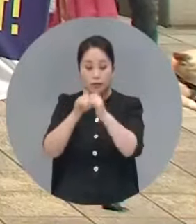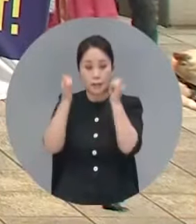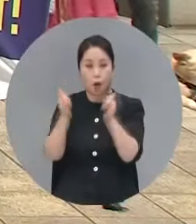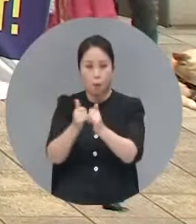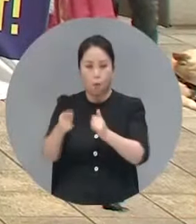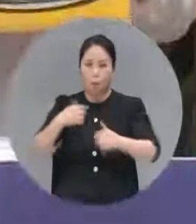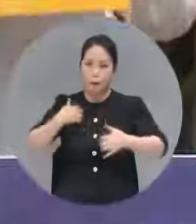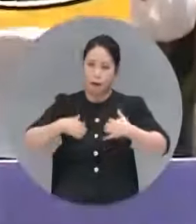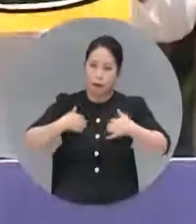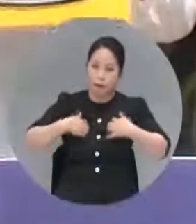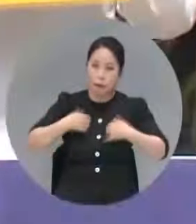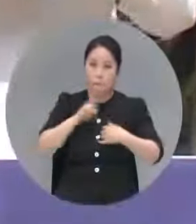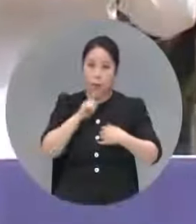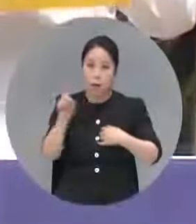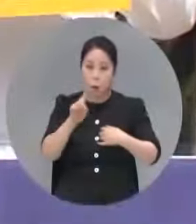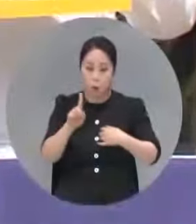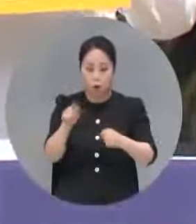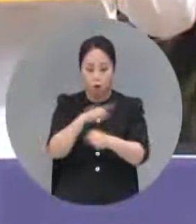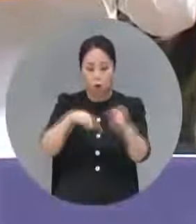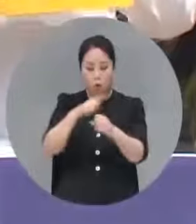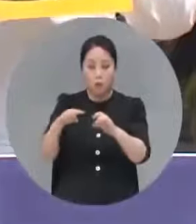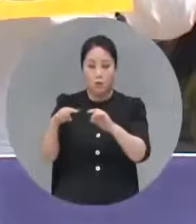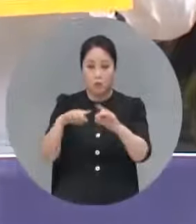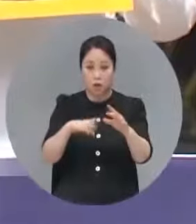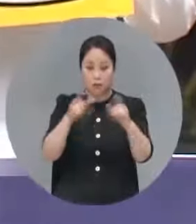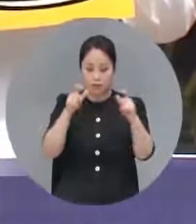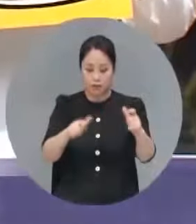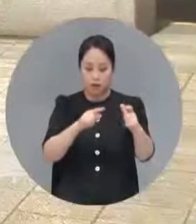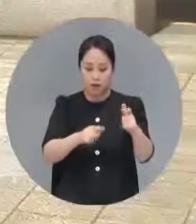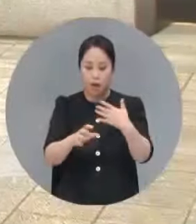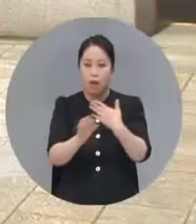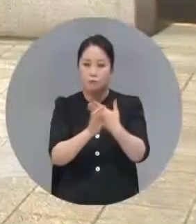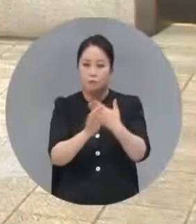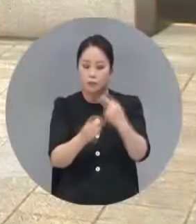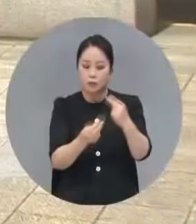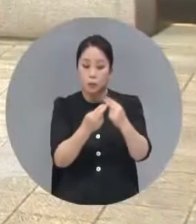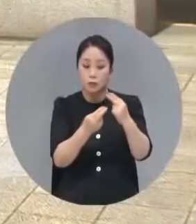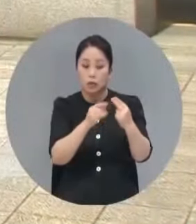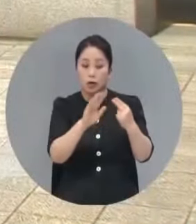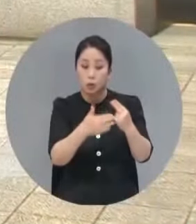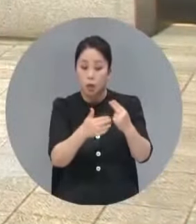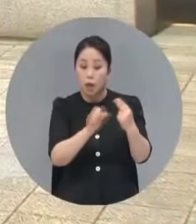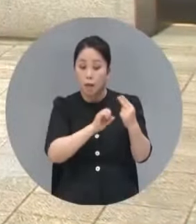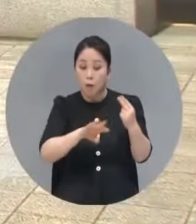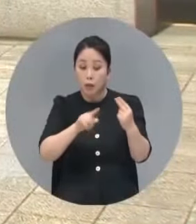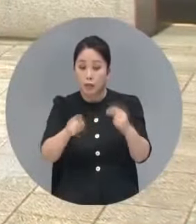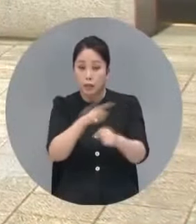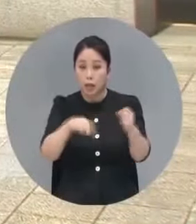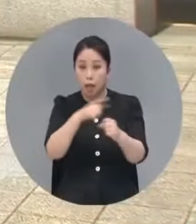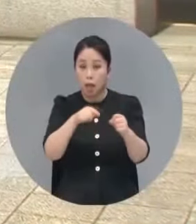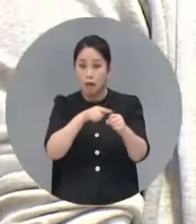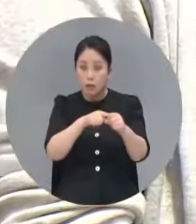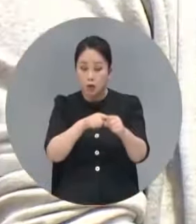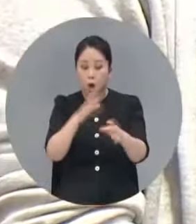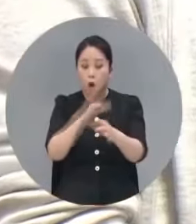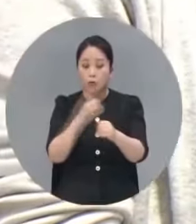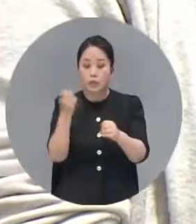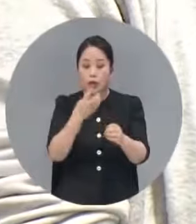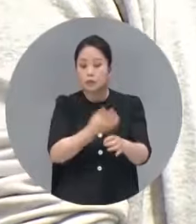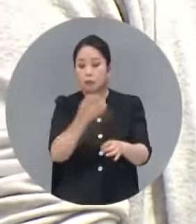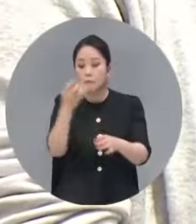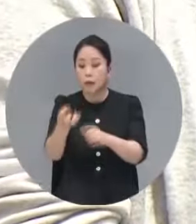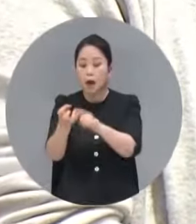뜻을 나타냈습니다. 원전 지역에 임시 저장하게 될 핵폐기물을 어느 시점에 반출할지 특정하지 않았다는 게